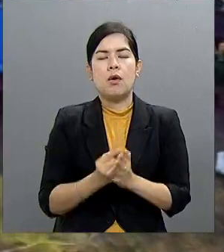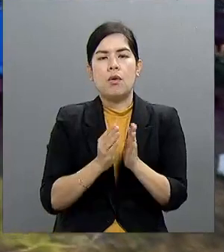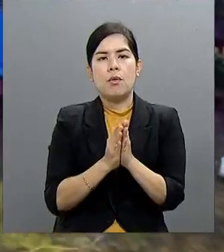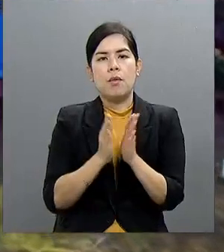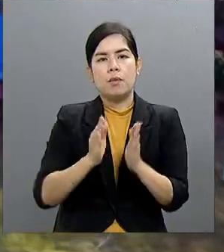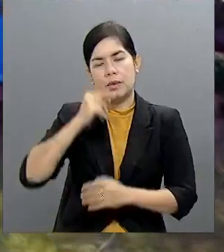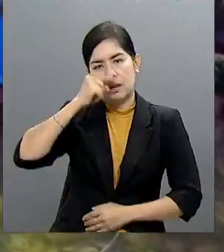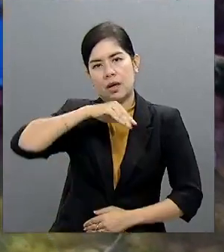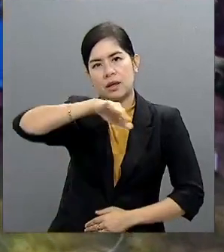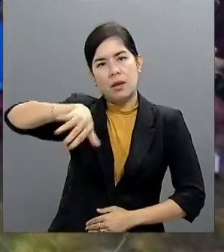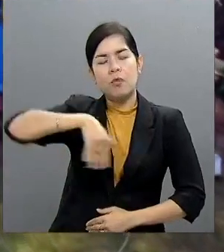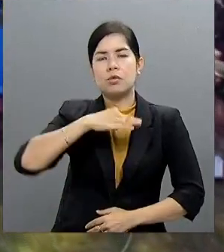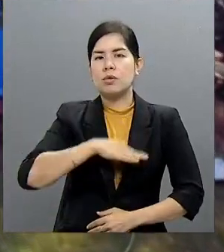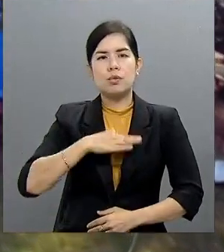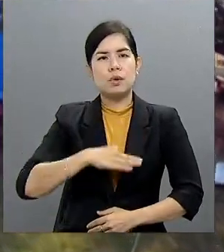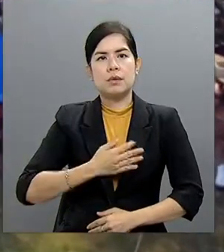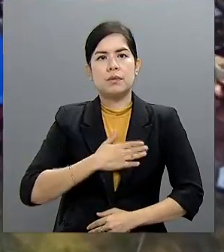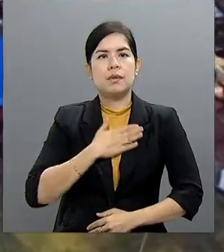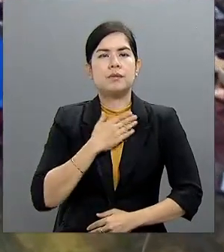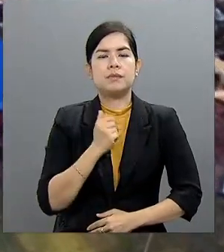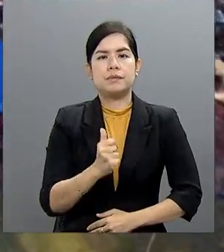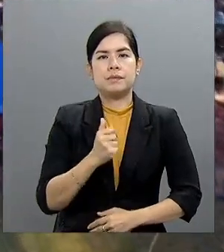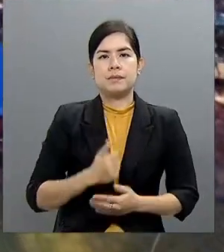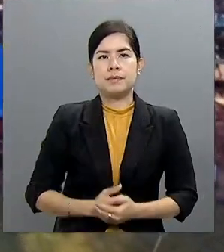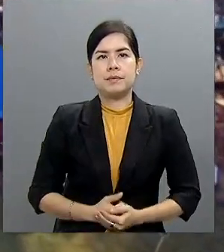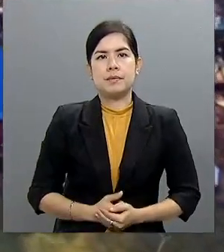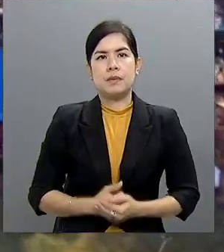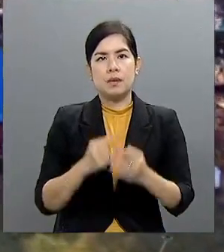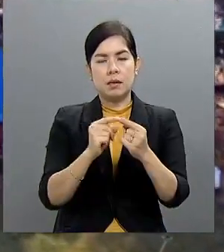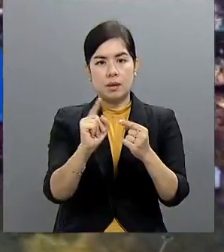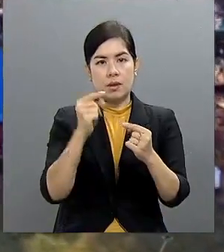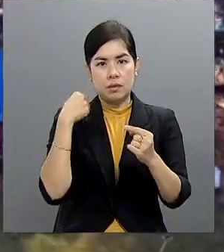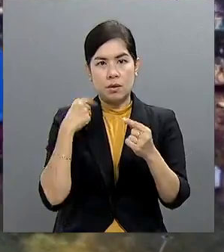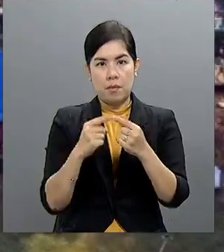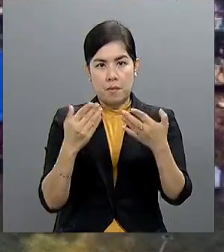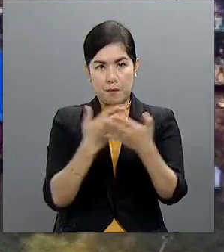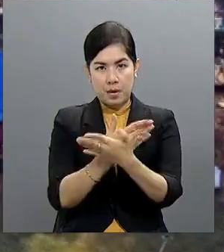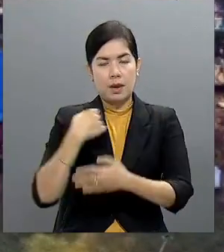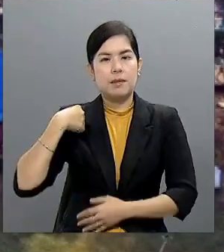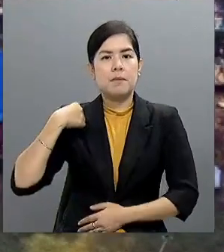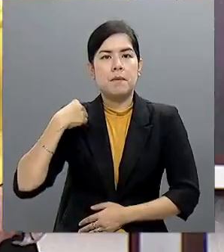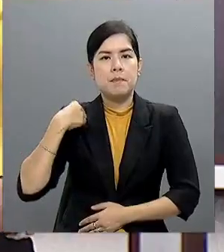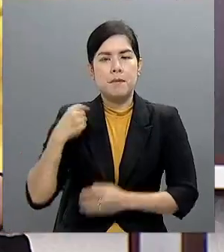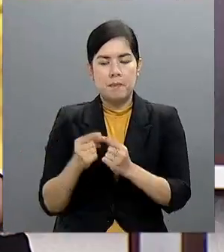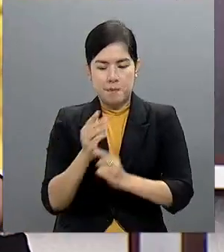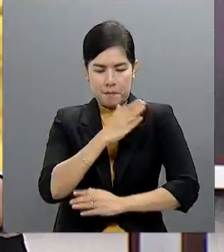ะนี่นะคะเป็นพิธีเปลี่ยนผ้าครององค์นะคะ